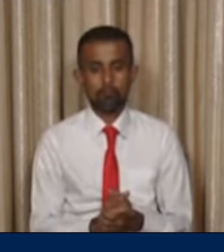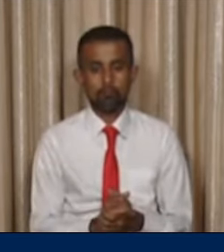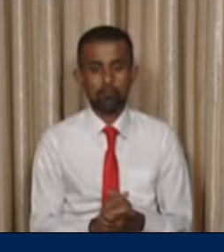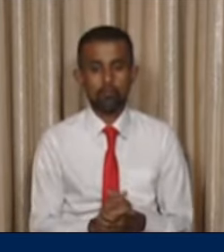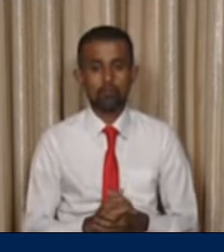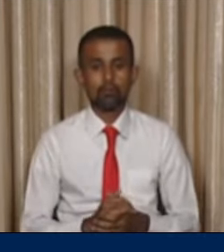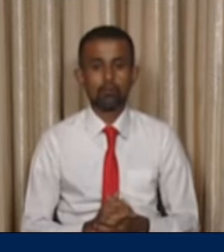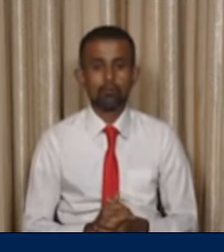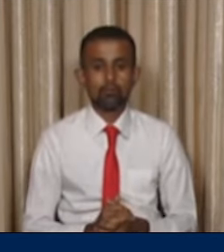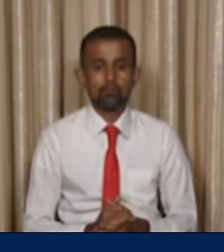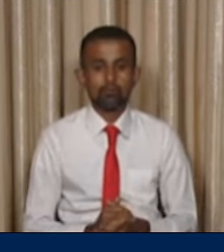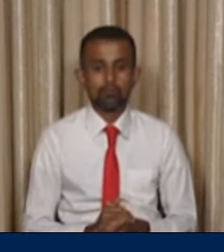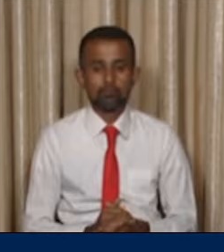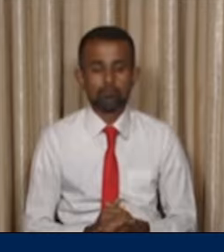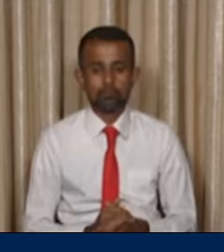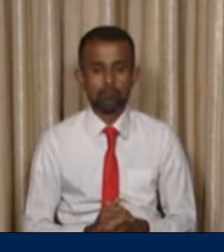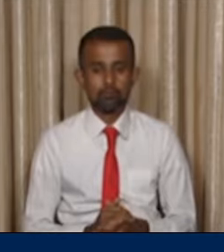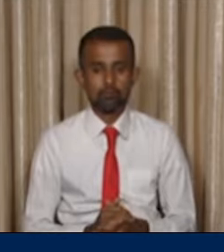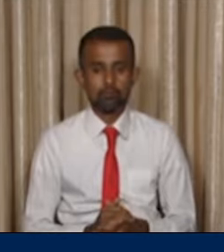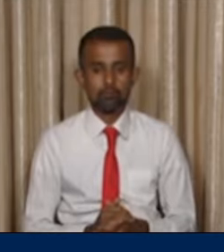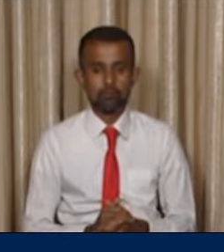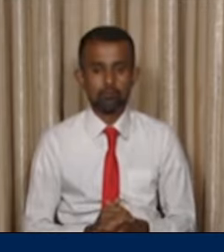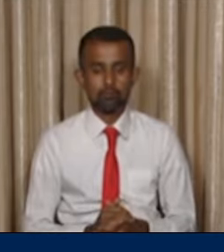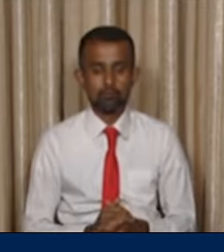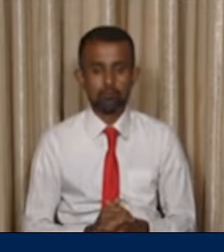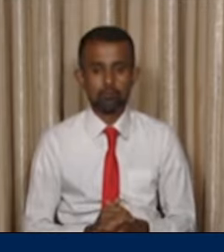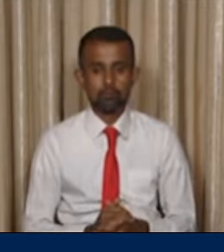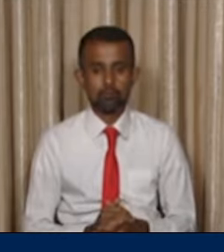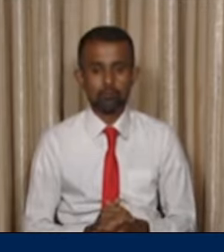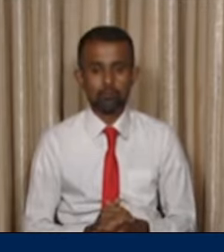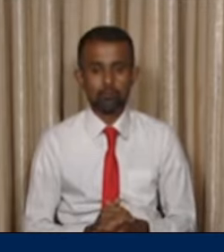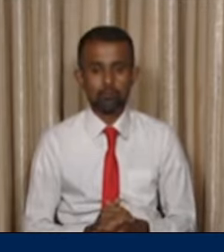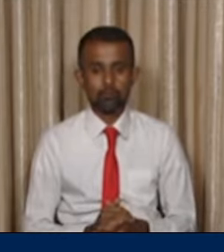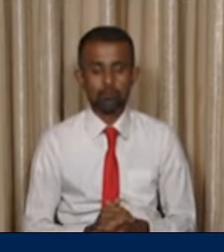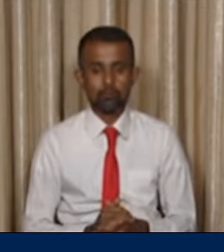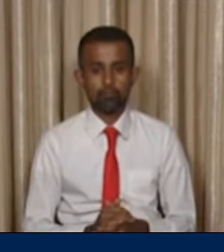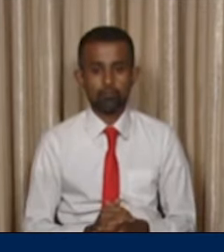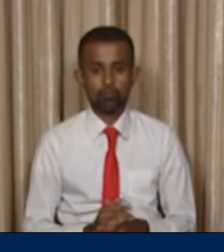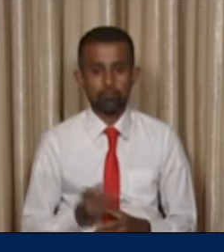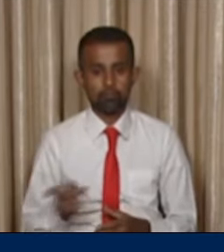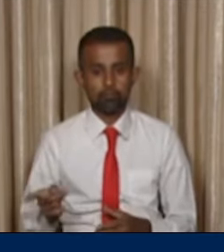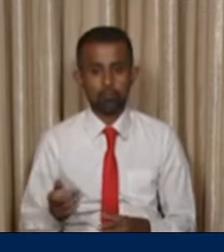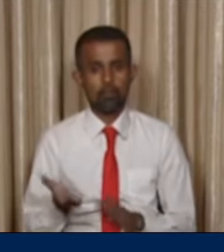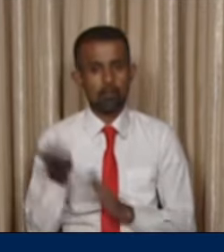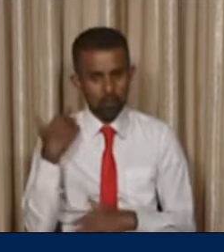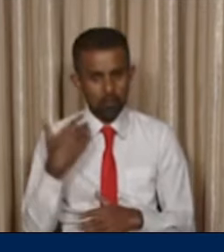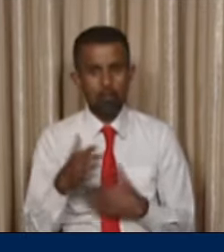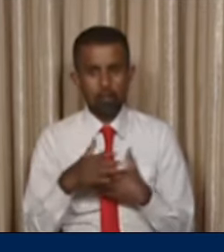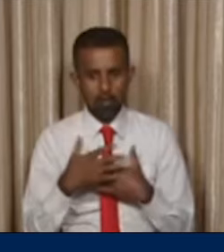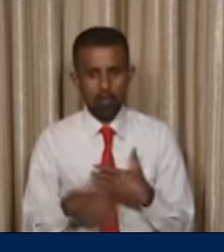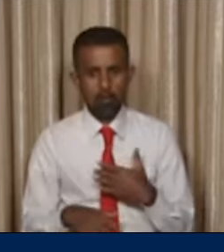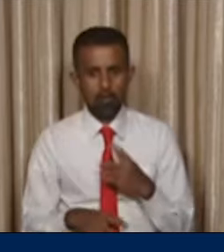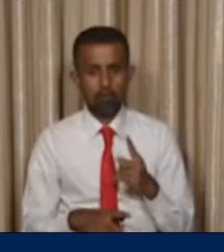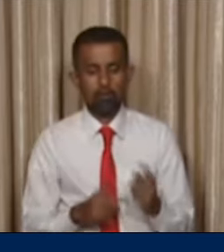Imputed rental income is deemed income that homeowners could earn if they rent out their homes. දැන් මේක කලිනුත් ගැහුවයි කියලා